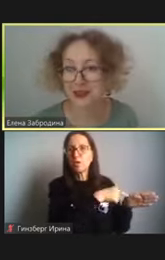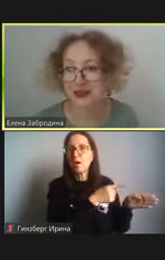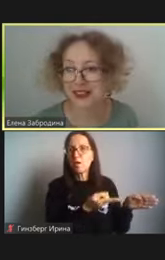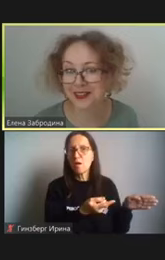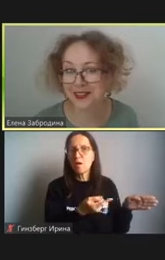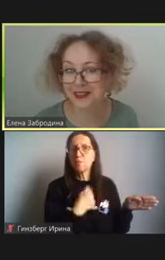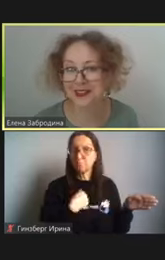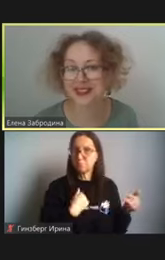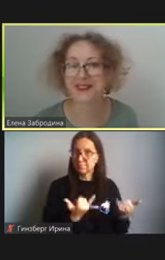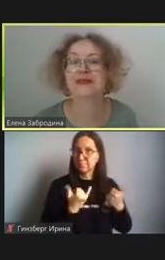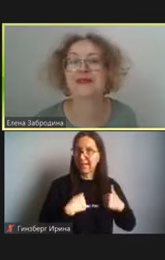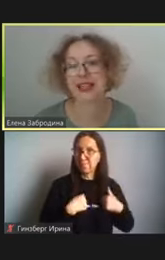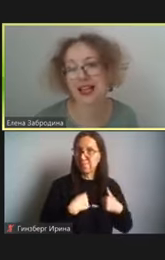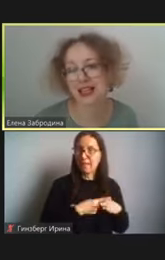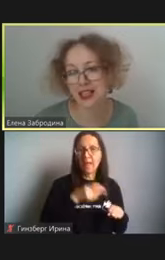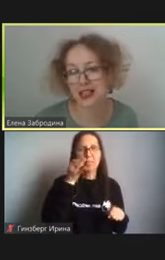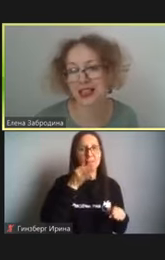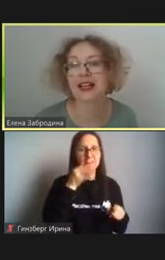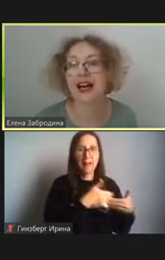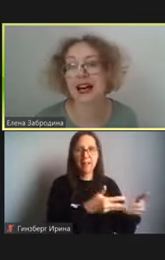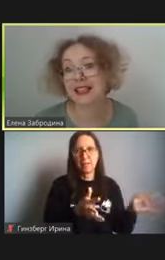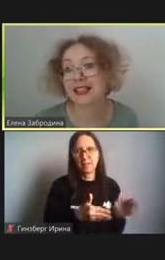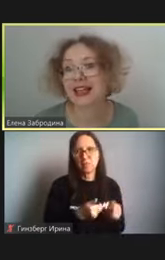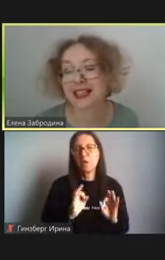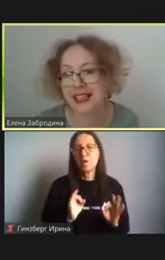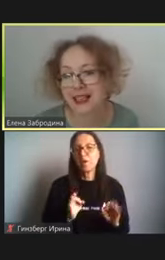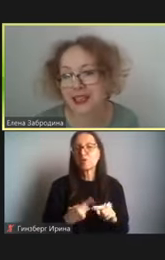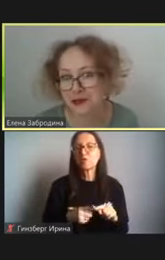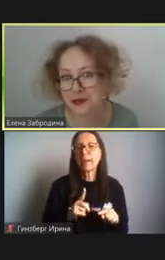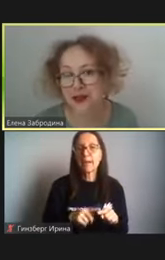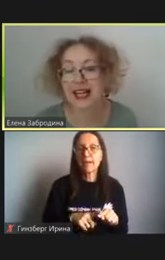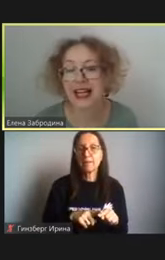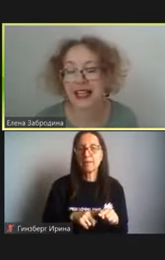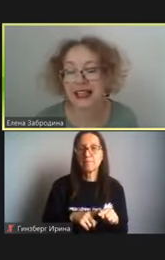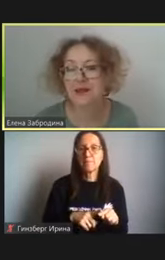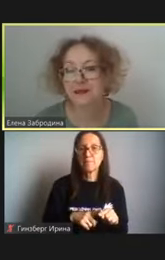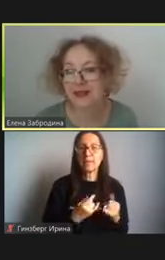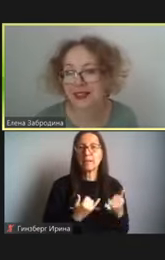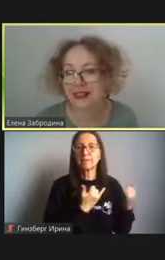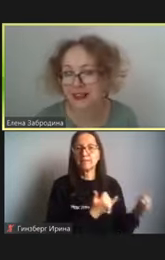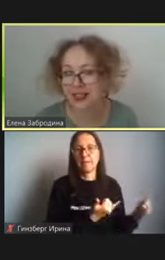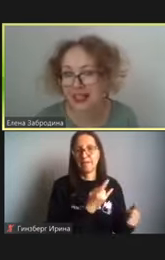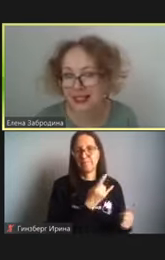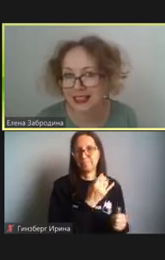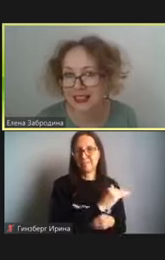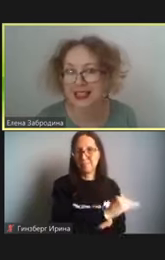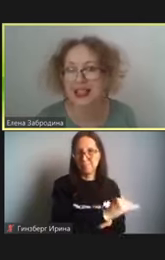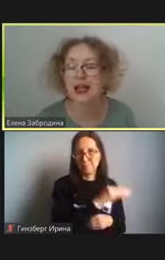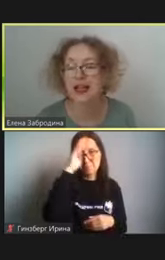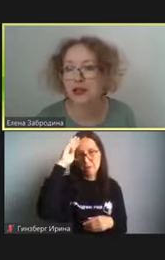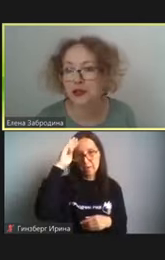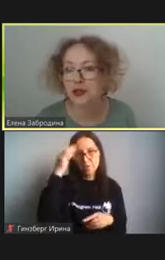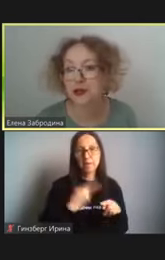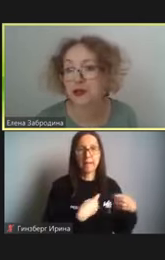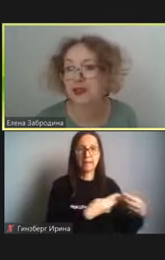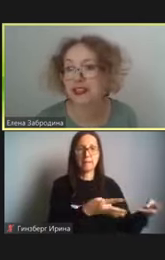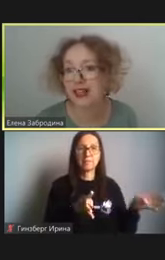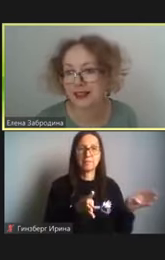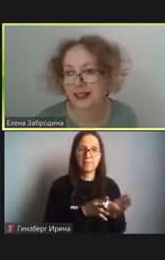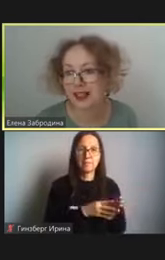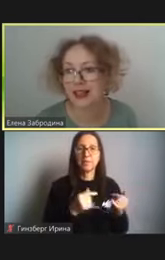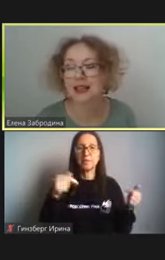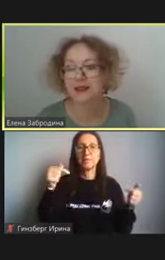ты ее приготовила? Конечно, это для него. Это корзина к дню